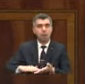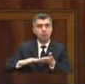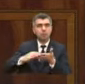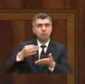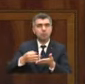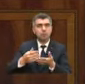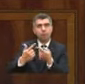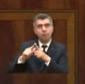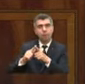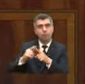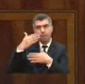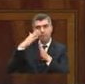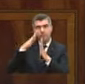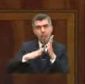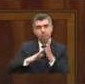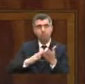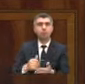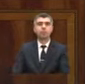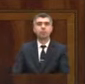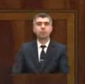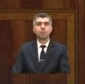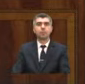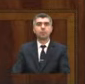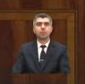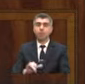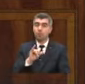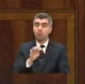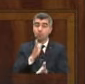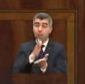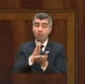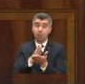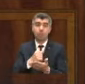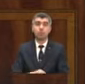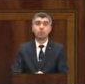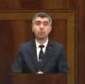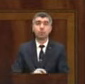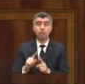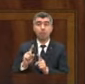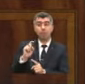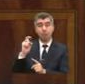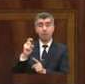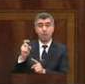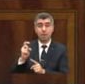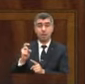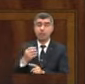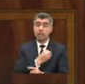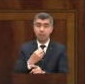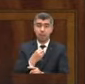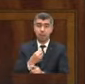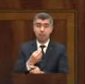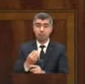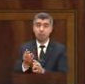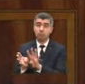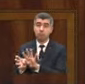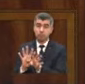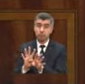وطني يعول عليه إبان الأزمات. ماشي معقول أنه الأجر ديال الطبيب عندنا هو 8500 درهم، ماشي